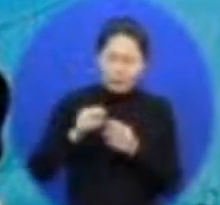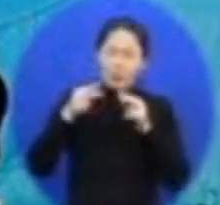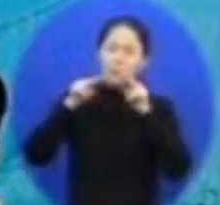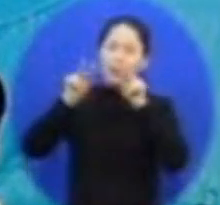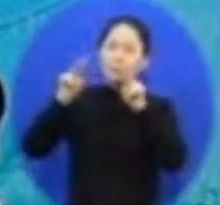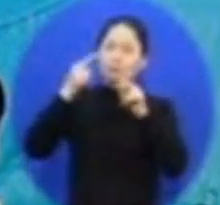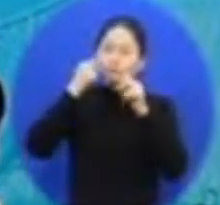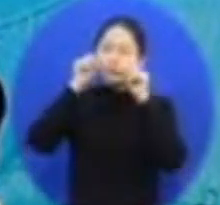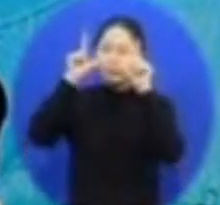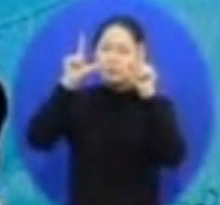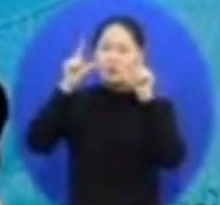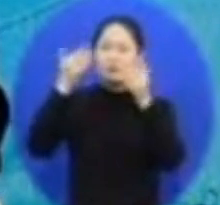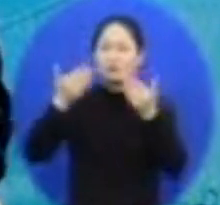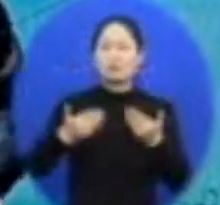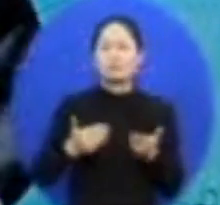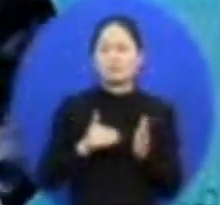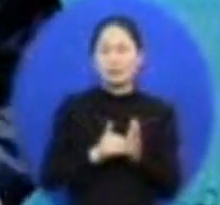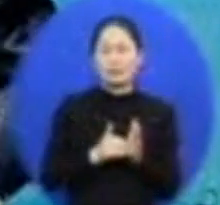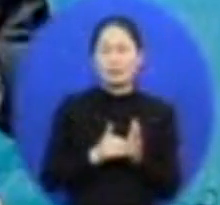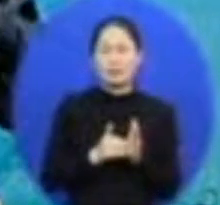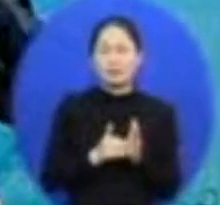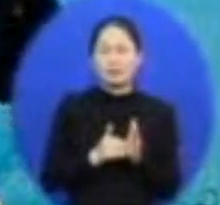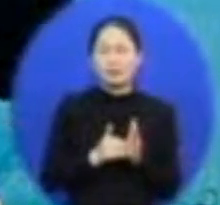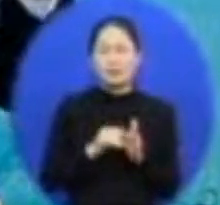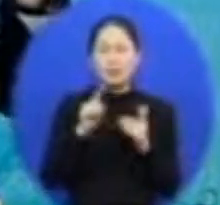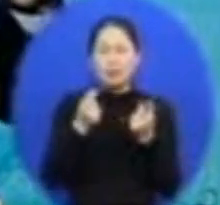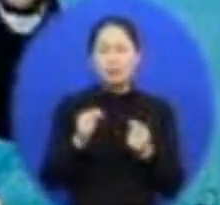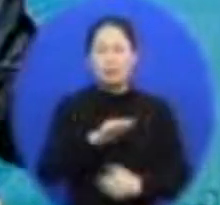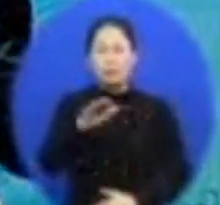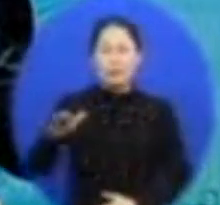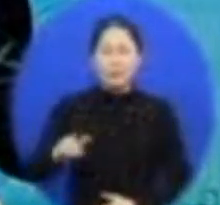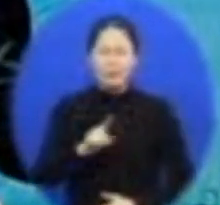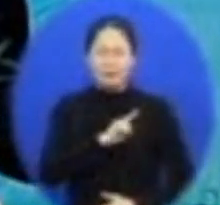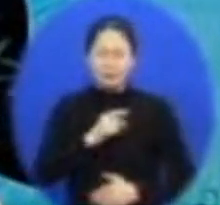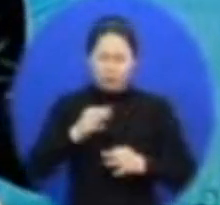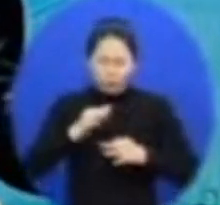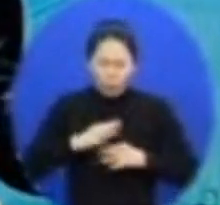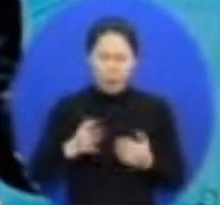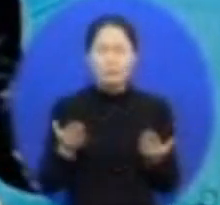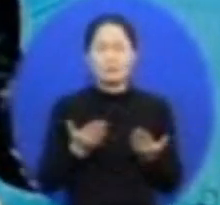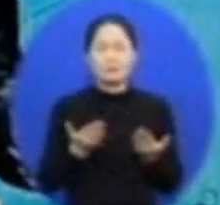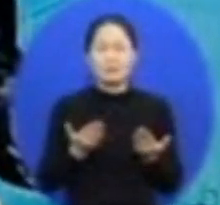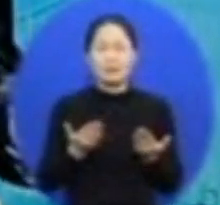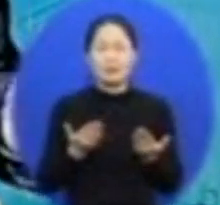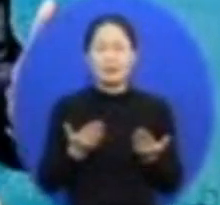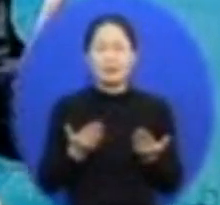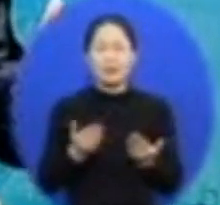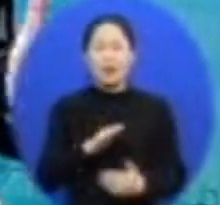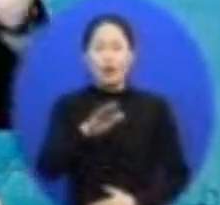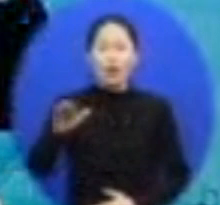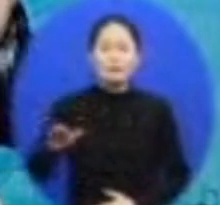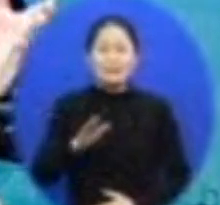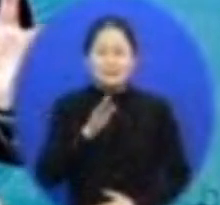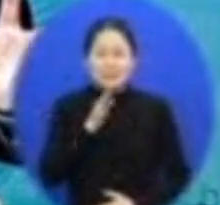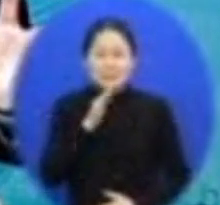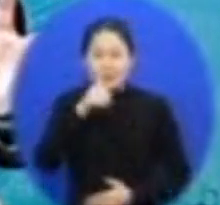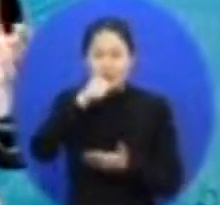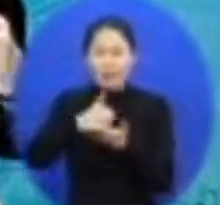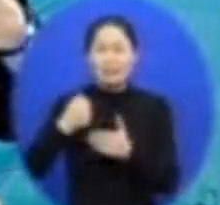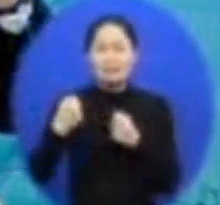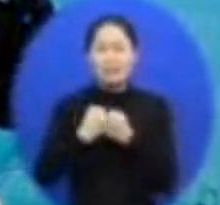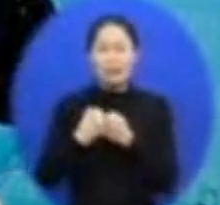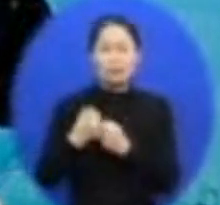뜨게 해 주셨어요 이것이 우리들에게 가장 놀라운 일이에요 여러분의 실제로 조화의